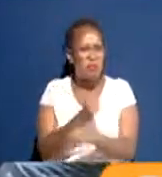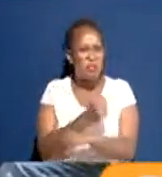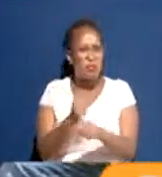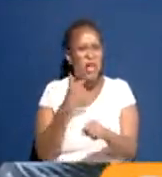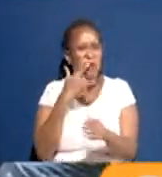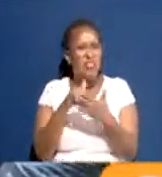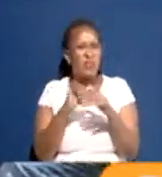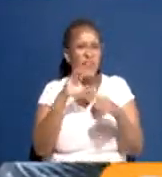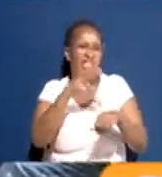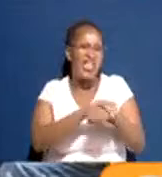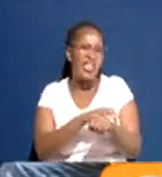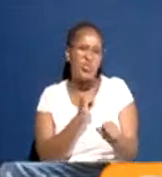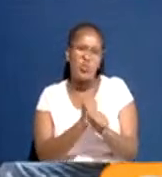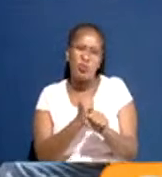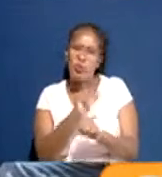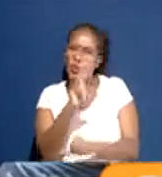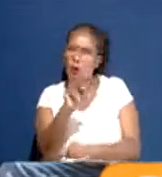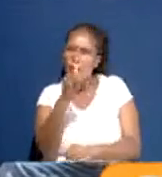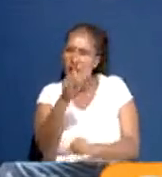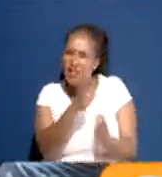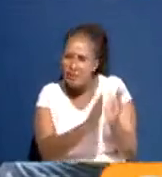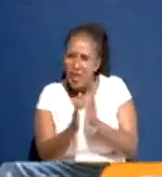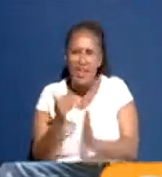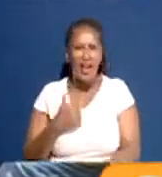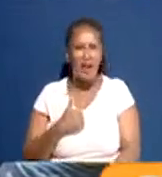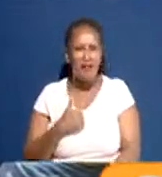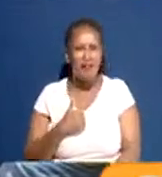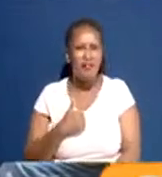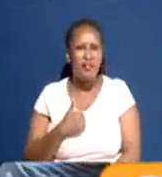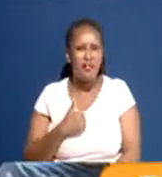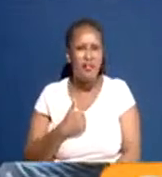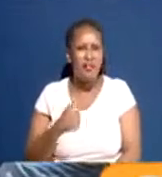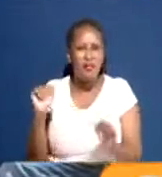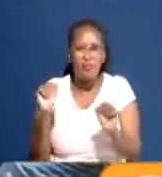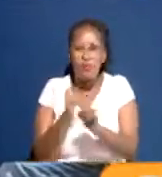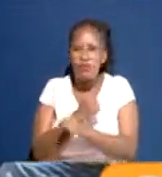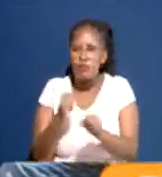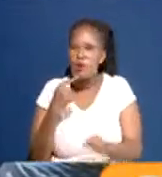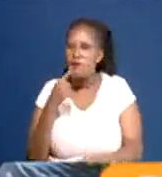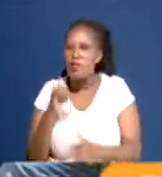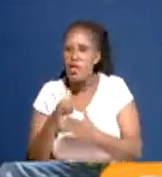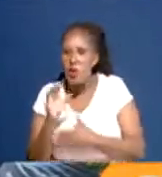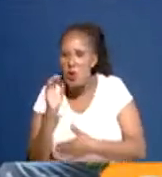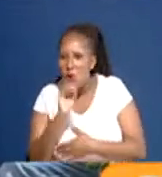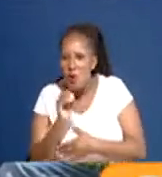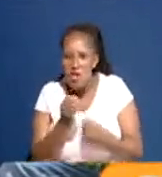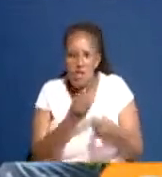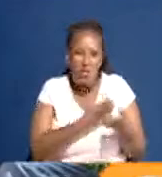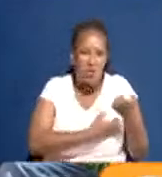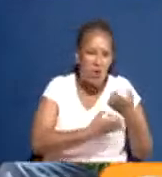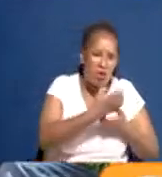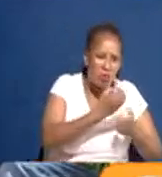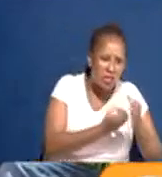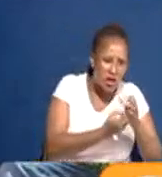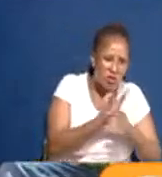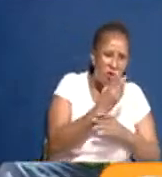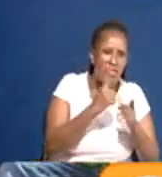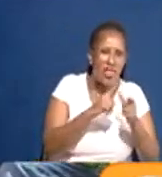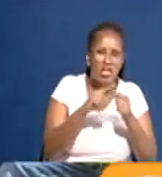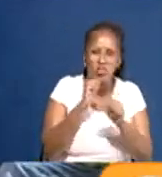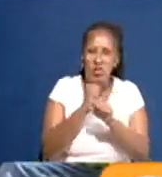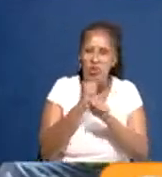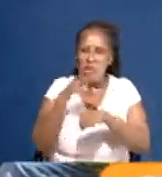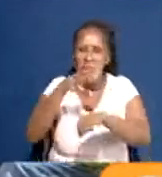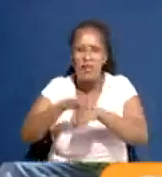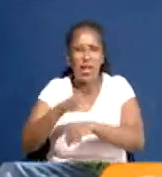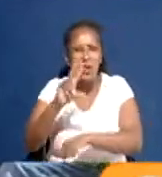ajira itapatikana. You must have a plan. Huwezi tu kusema uchumi itakuwa alafu ajira itapatikana.